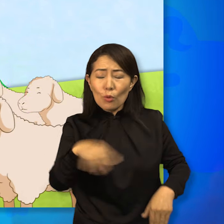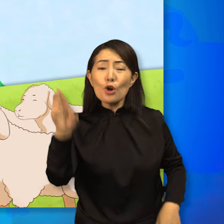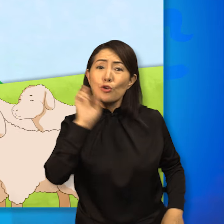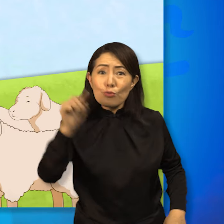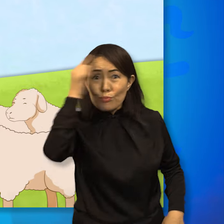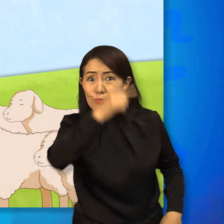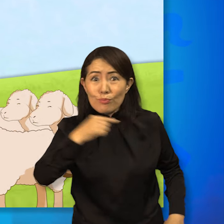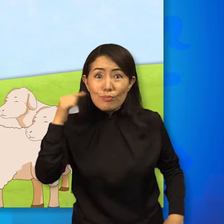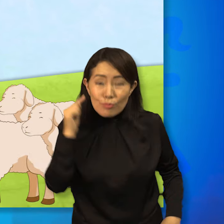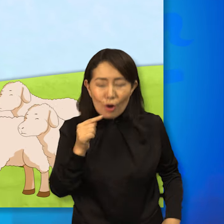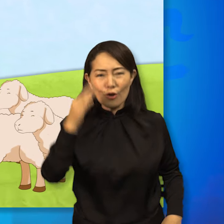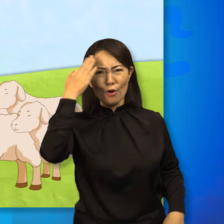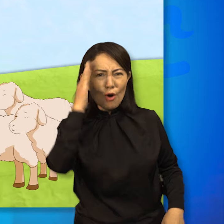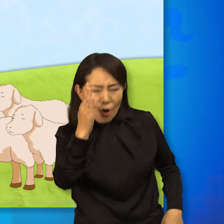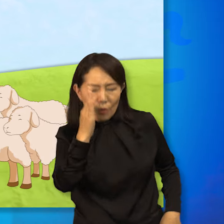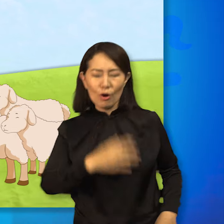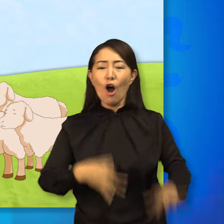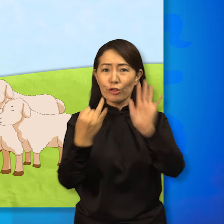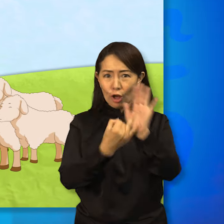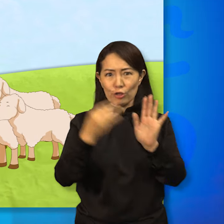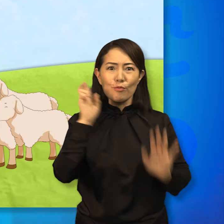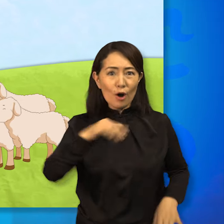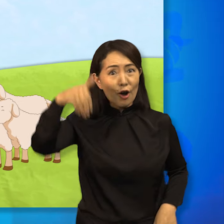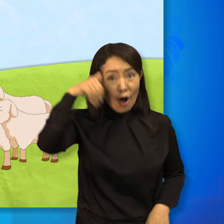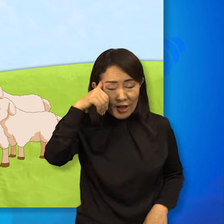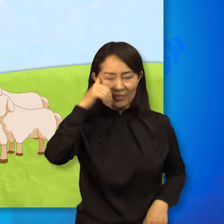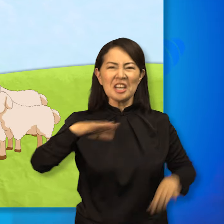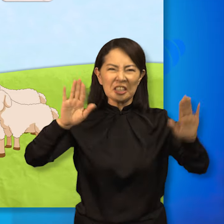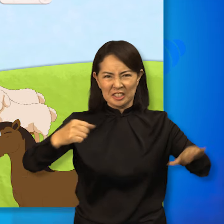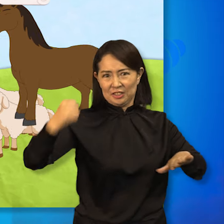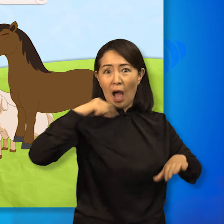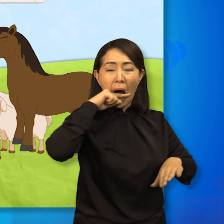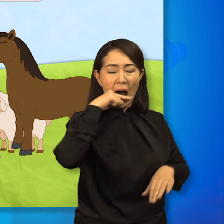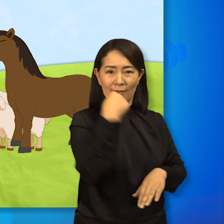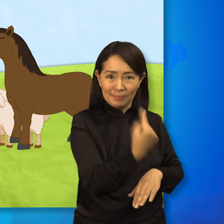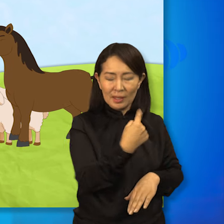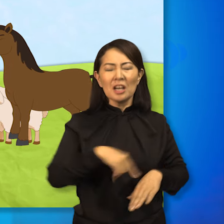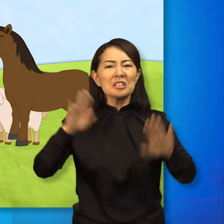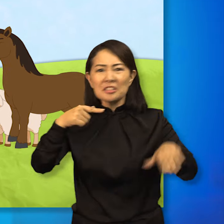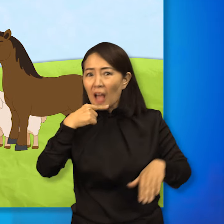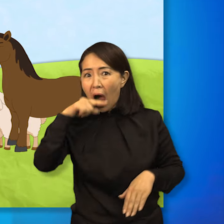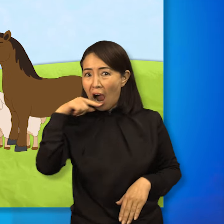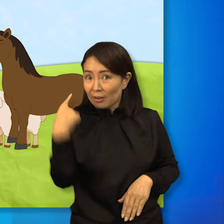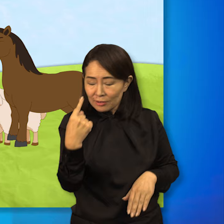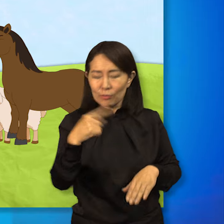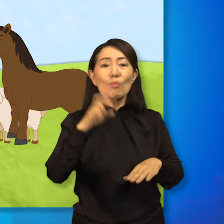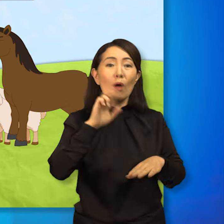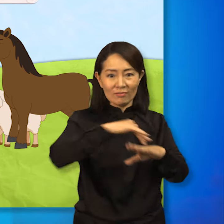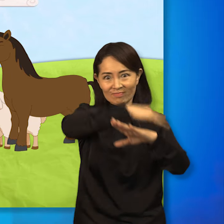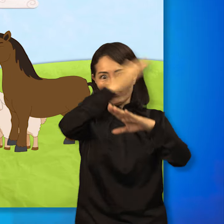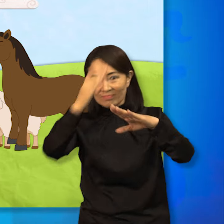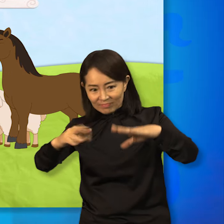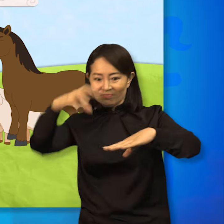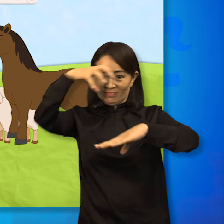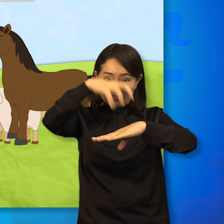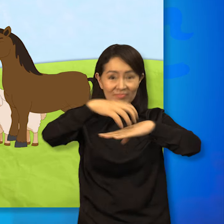байжээ. Болдоггүй бор өвгөн хов бор хонноос минь хундан цагаан хураг гараасай. Хормос тэнгэрийн дахих хамсан гэж